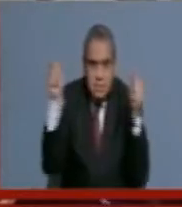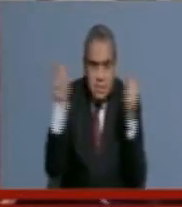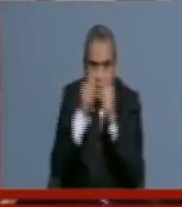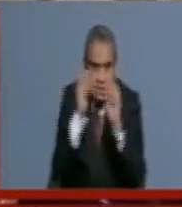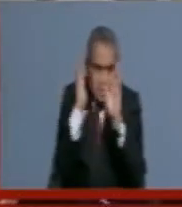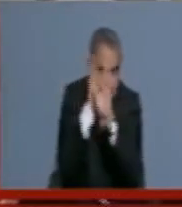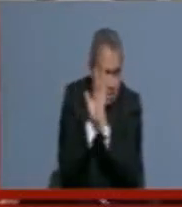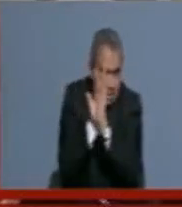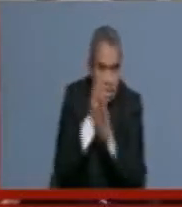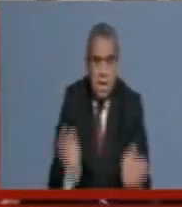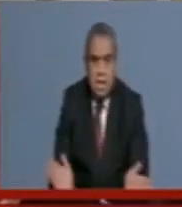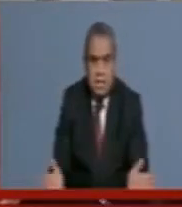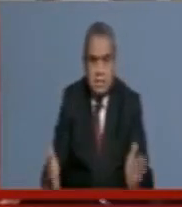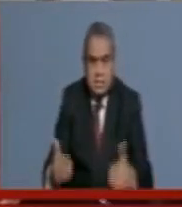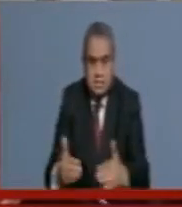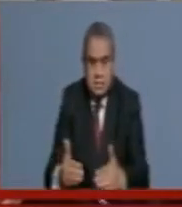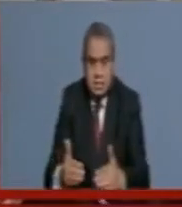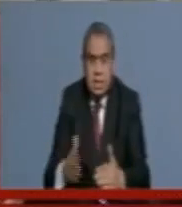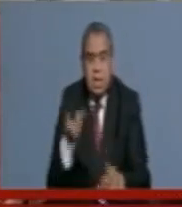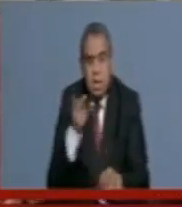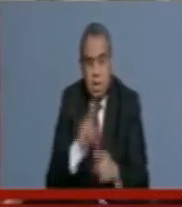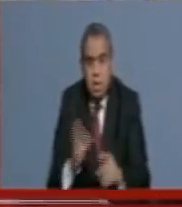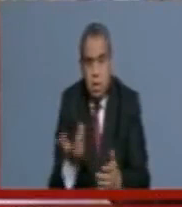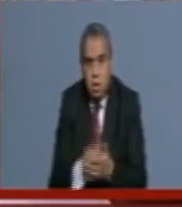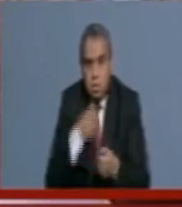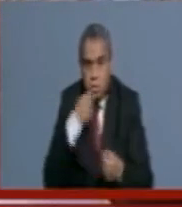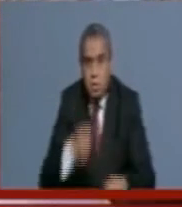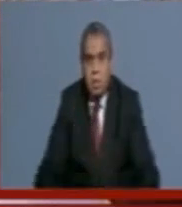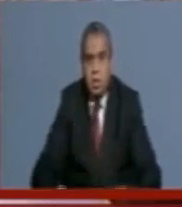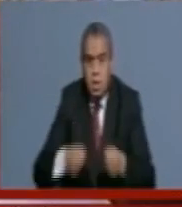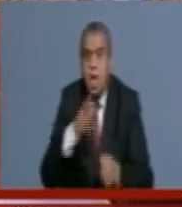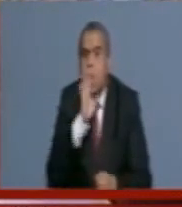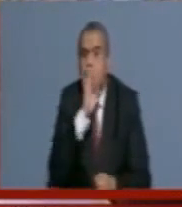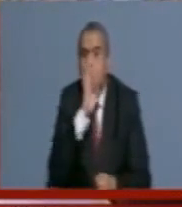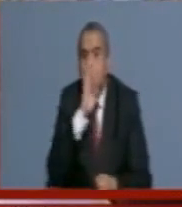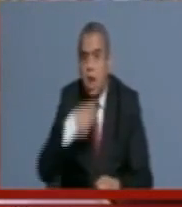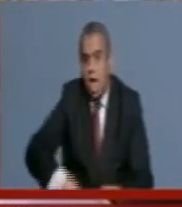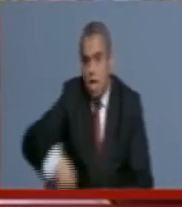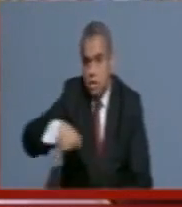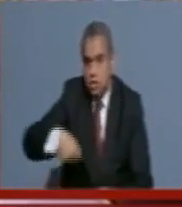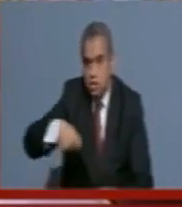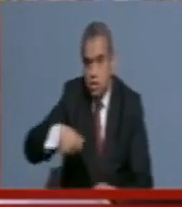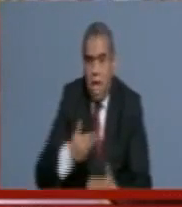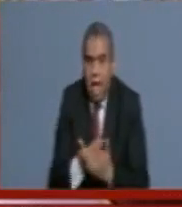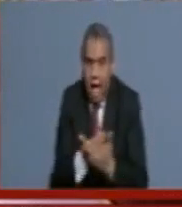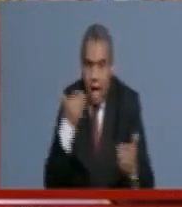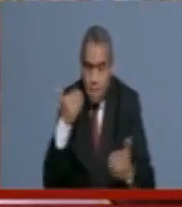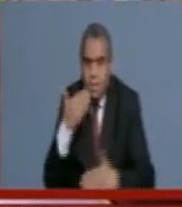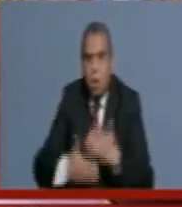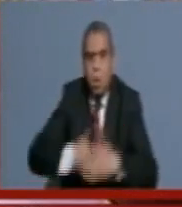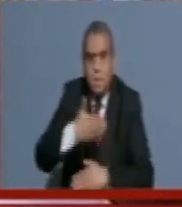الاقتراع، حقائب لحفظ الاوراق العمليه الانتخابيه بعد وقبل.